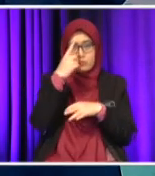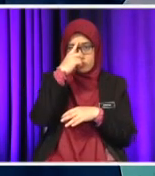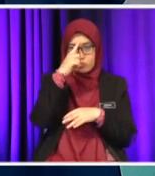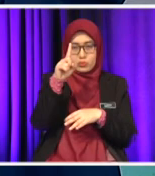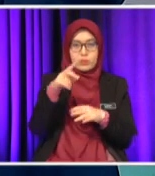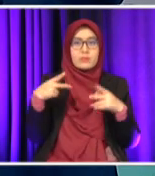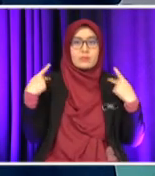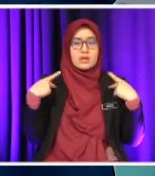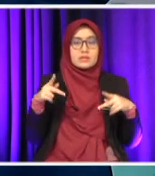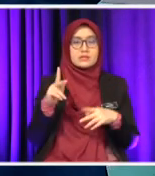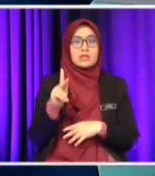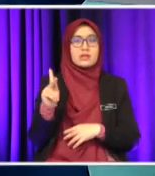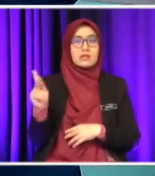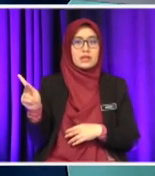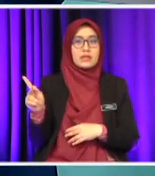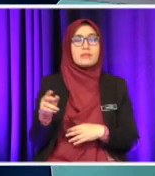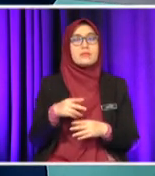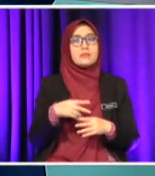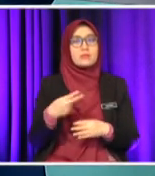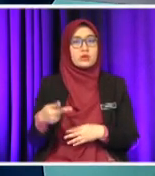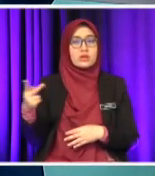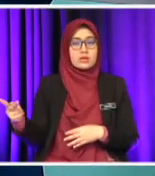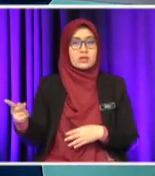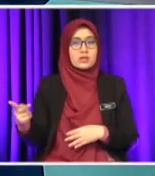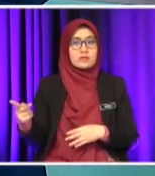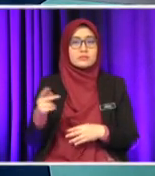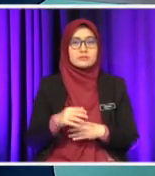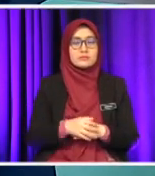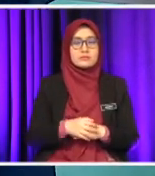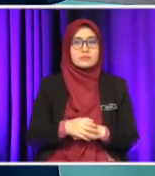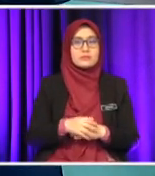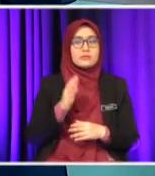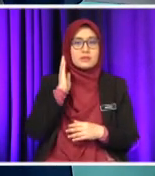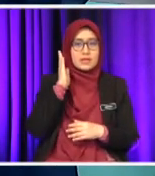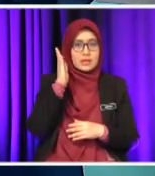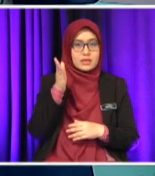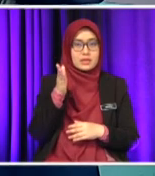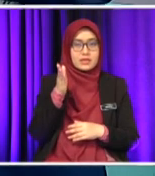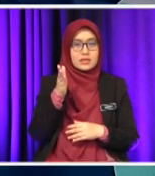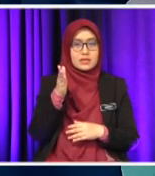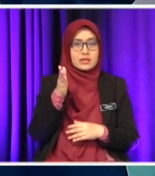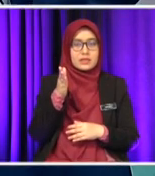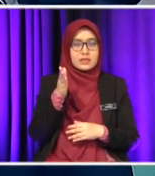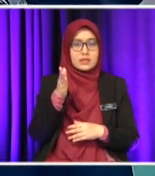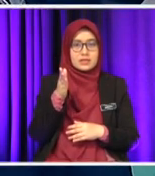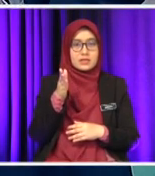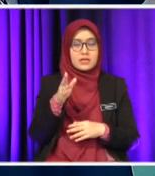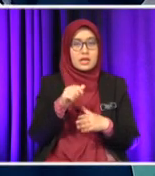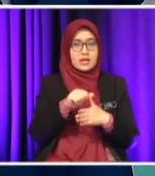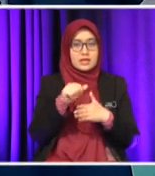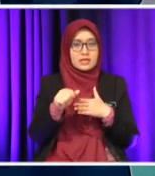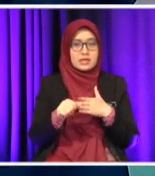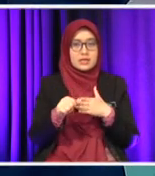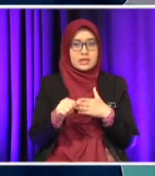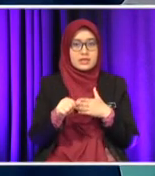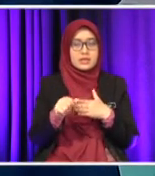menjadi eee pelakunya peniagaan dan akhirnya nanti kita yang mereka bentuk produk tadi